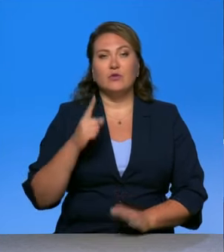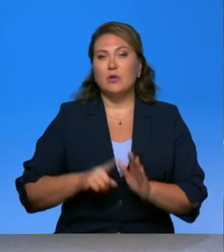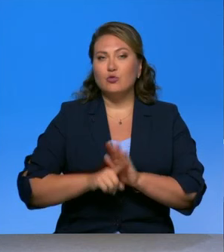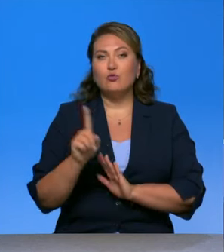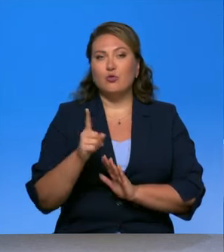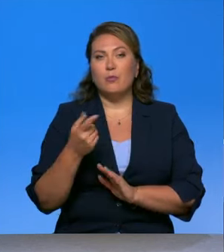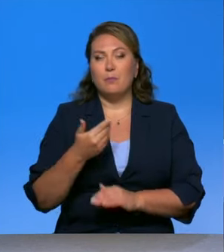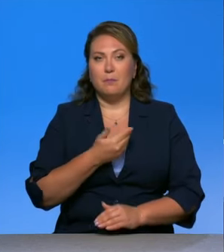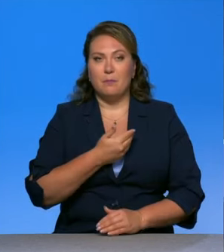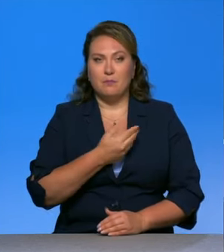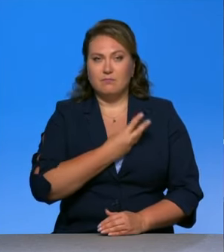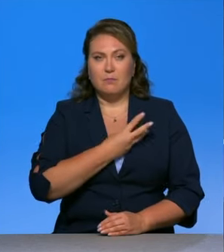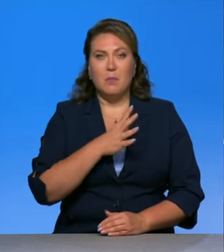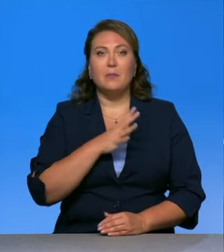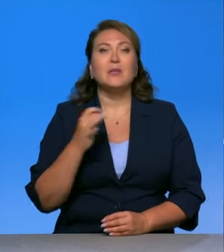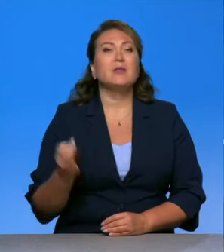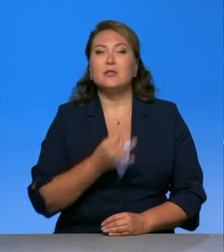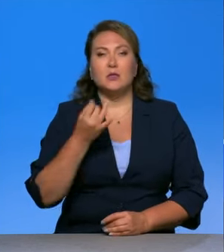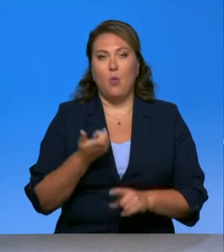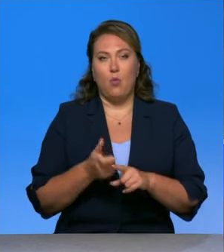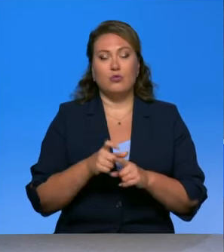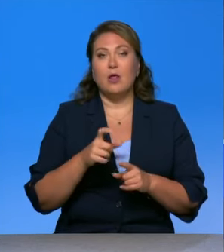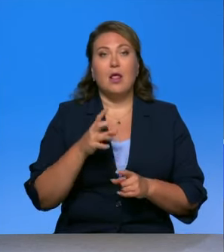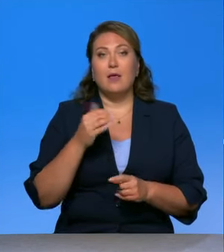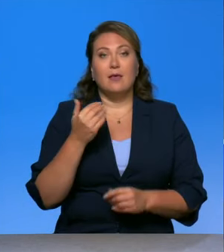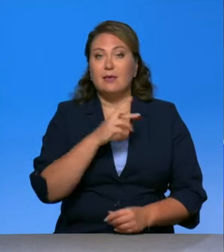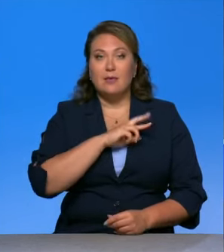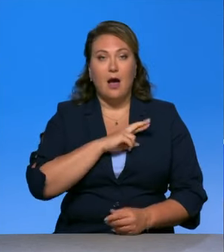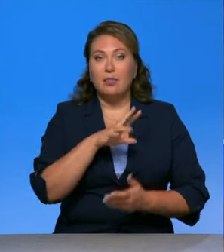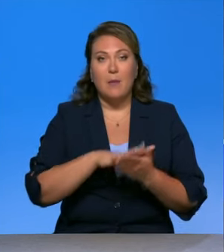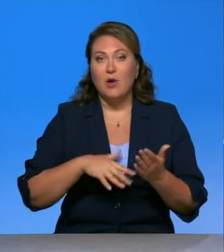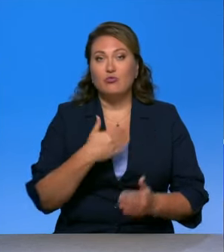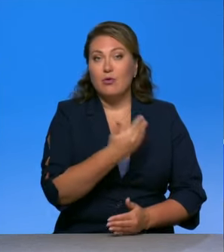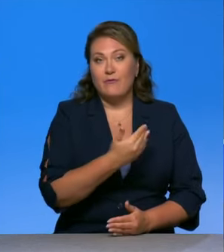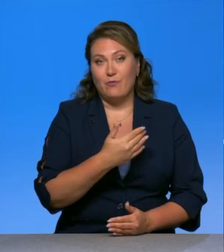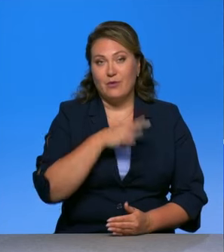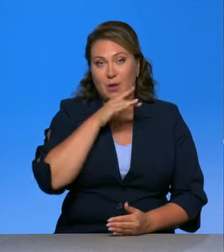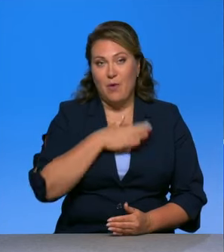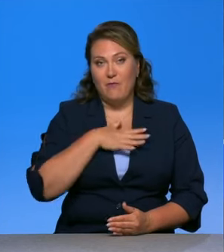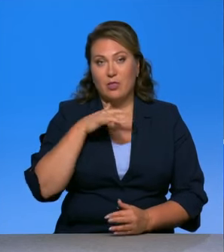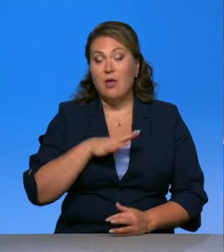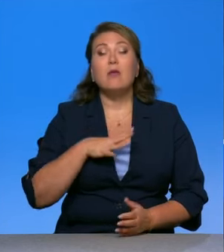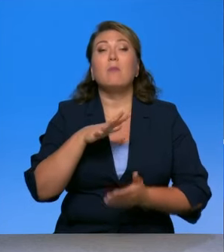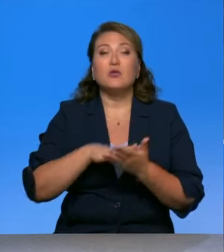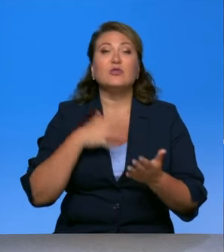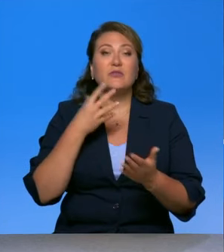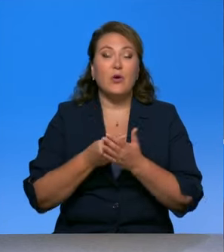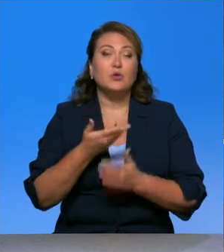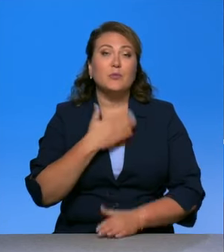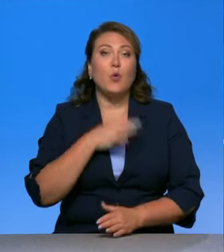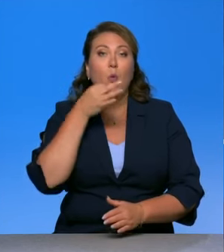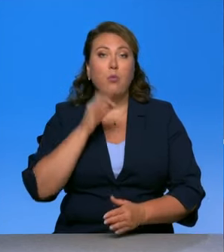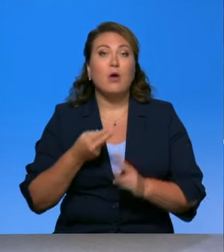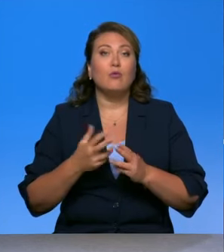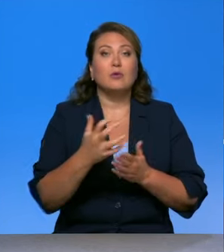ну, во-первых, то есть я не продолжаю просто его дело, я делаю свое, используя те знания, используя тот накопленный опыт, который собрал